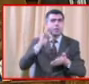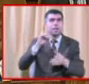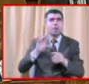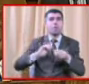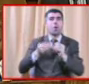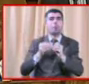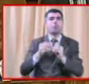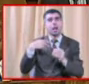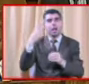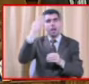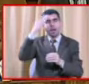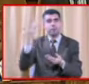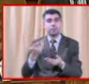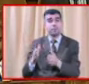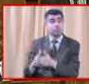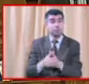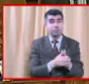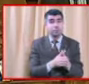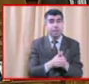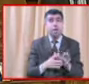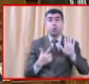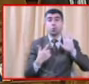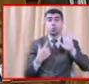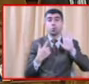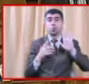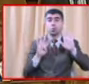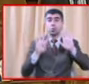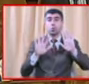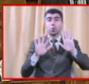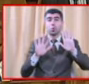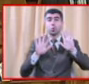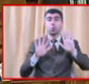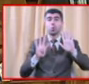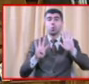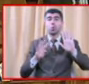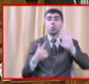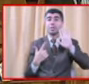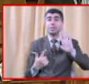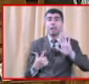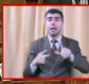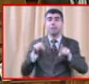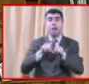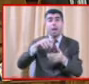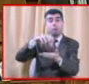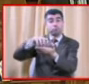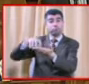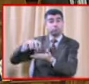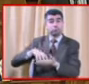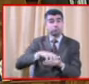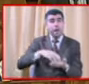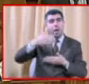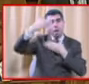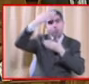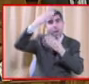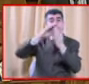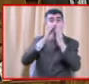على مستوى الوكالات صحيح 79 فهي غير كافيه على مستوى التراب الوطني، والا فهي ممركزه دائما